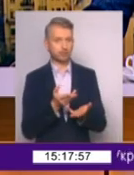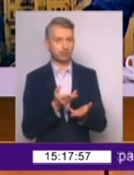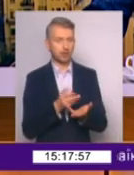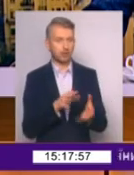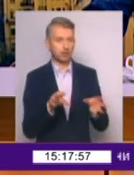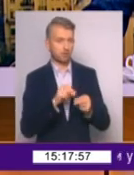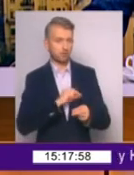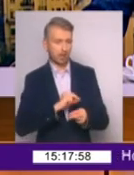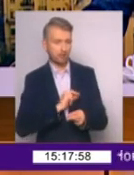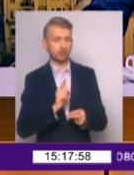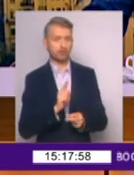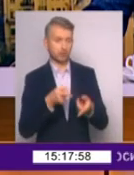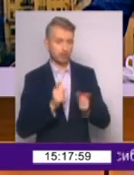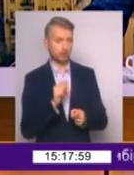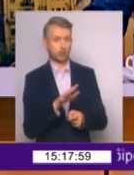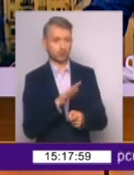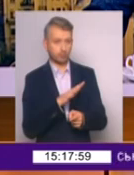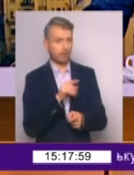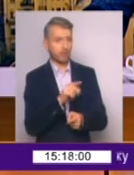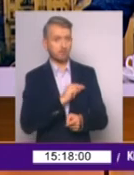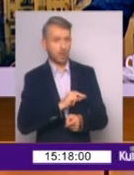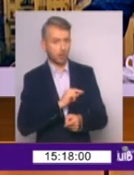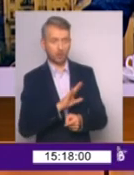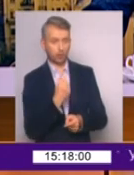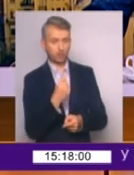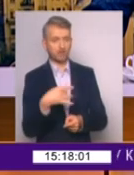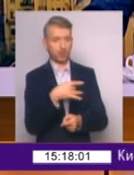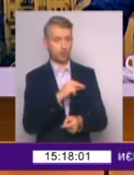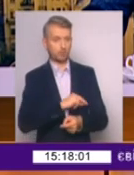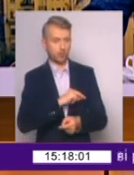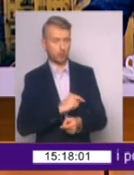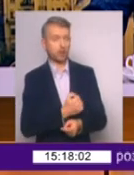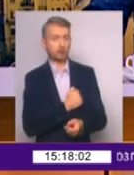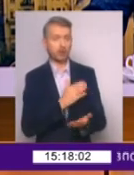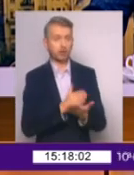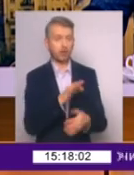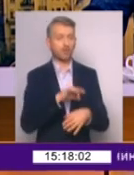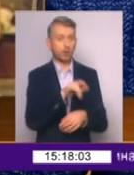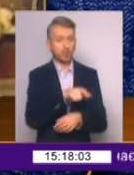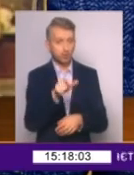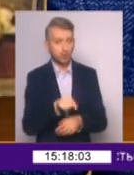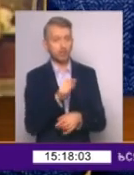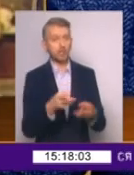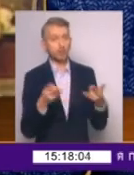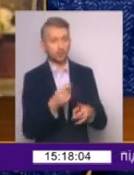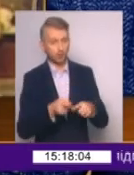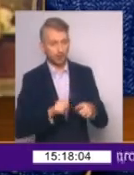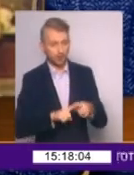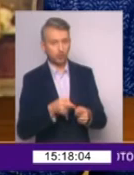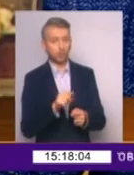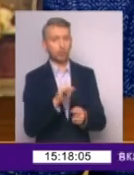співпрацю, порозуміння, щоб дійсно воно було. Він працює, він не один же в районі працює. Ну, на жаль, є хворі люди, які потребують цього. Тому і